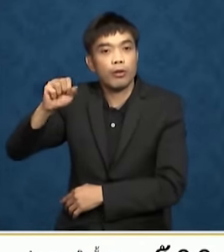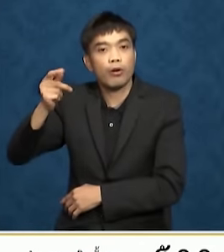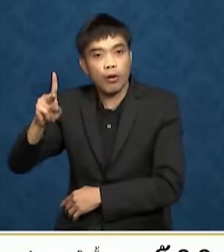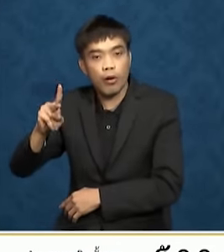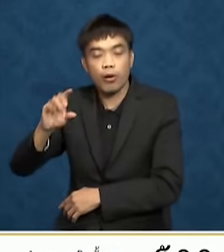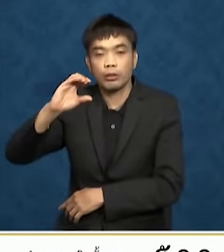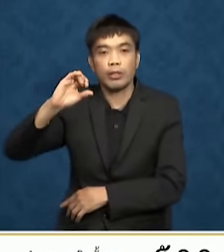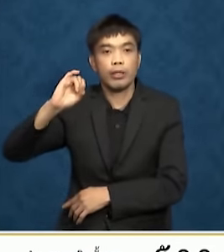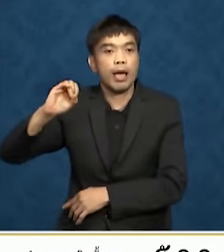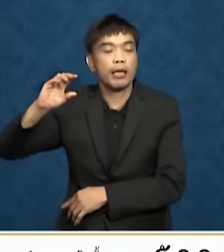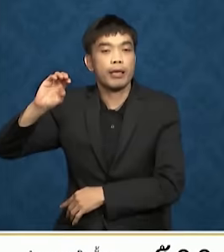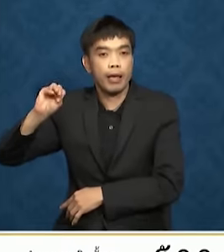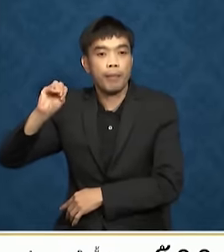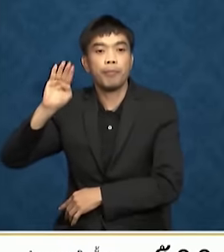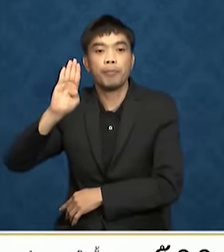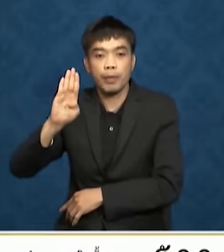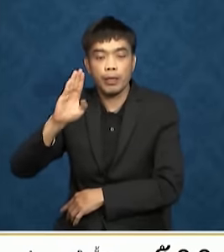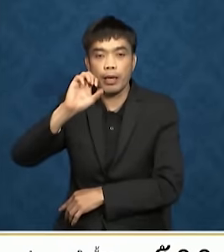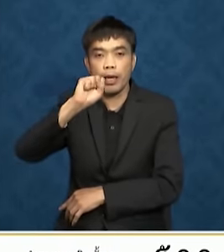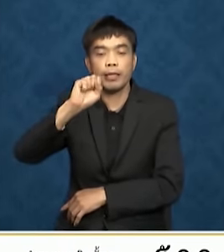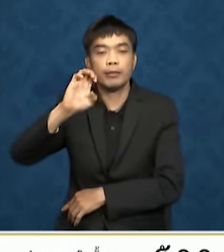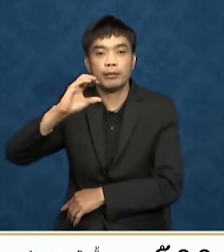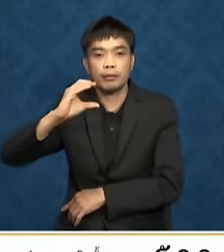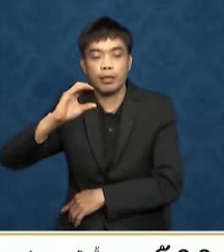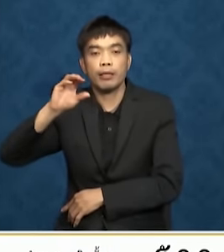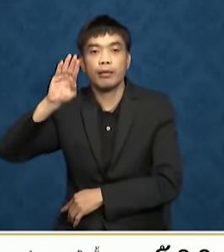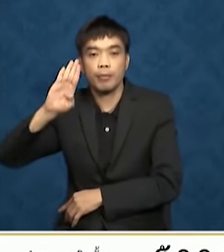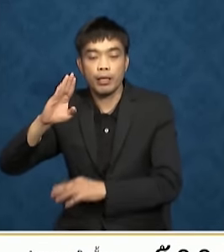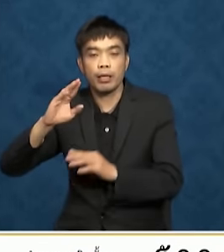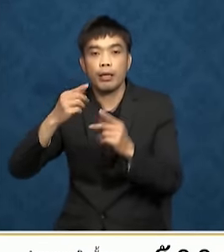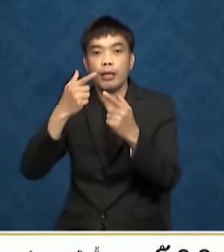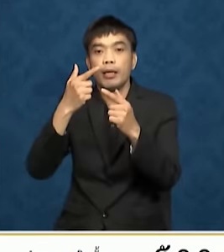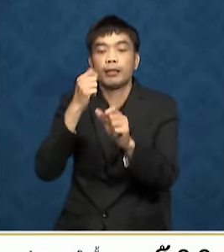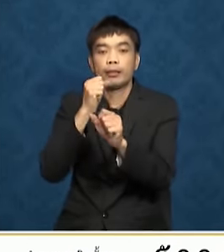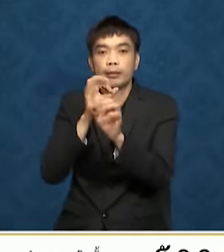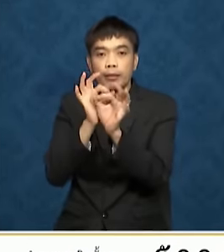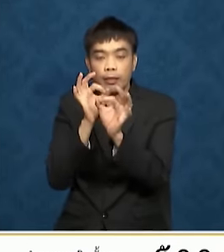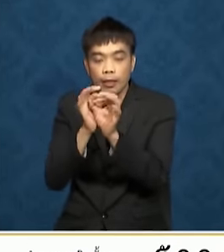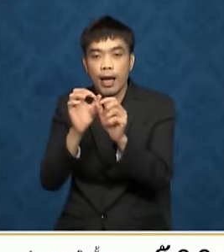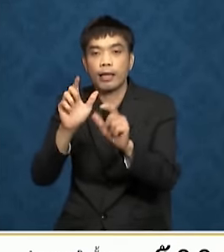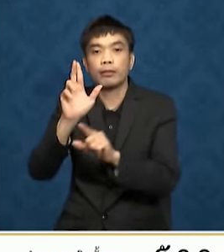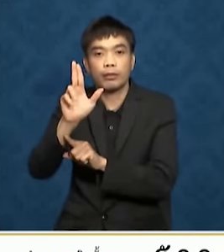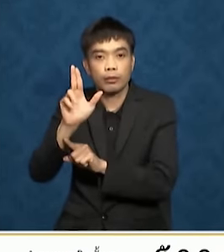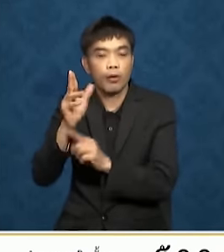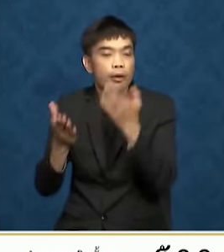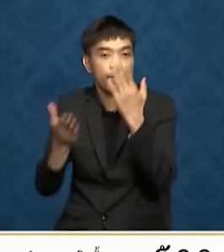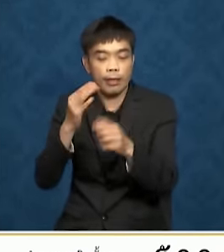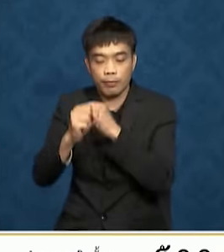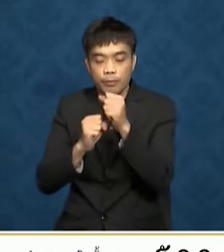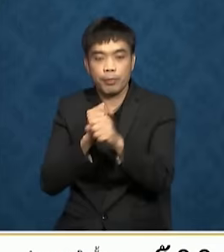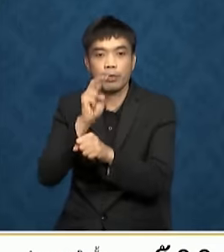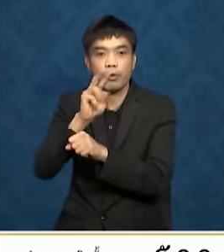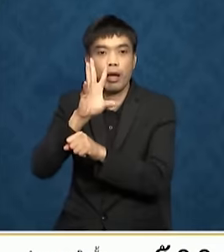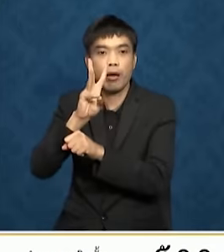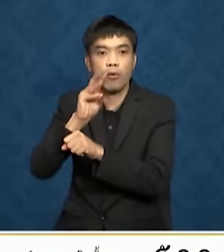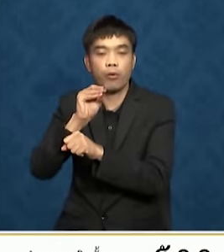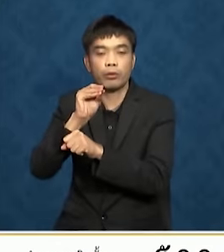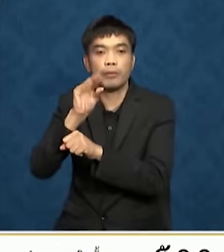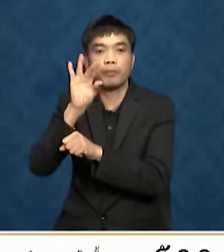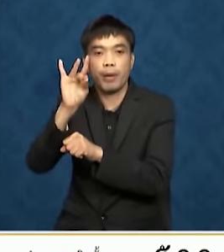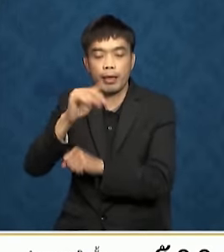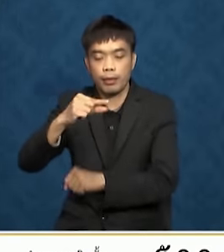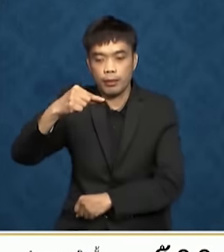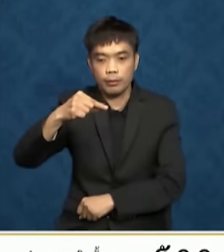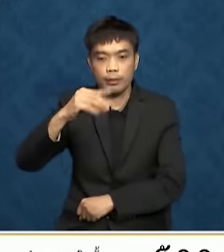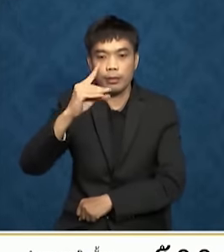CIMB csbหรือแม้แต่กสิกรเองก็บอกว่าปี 2568นั้นปรับลดลงทั้งนั้น